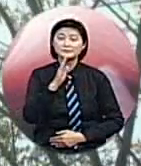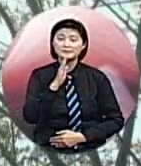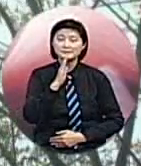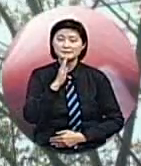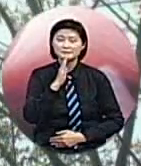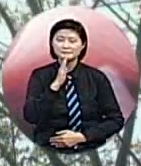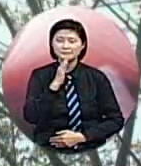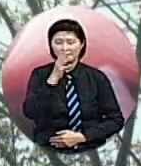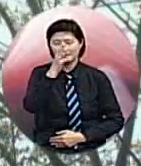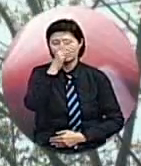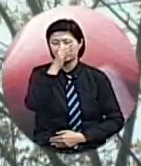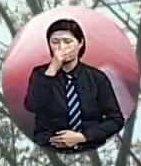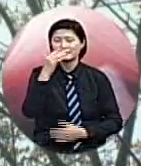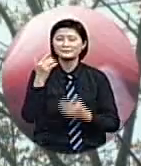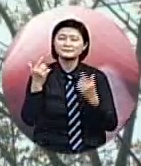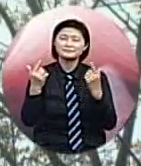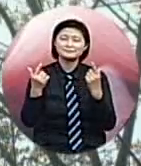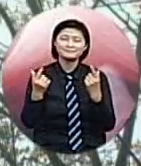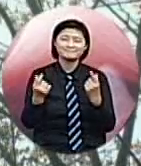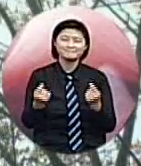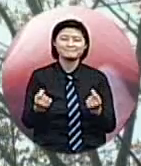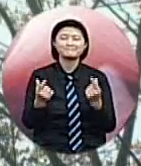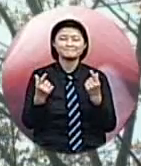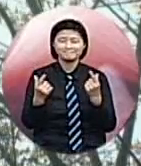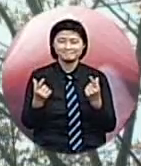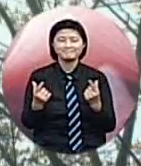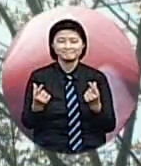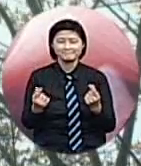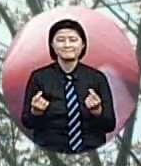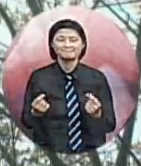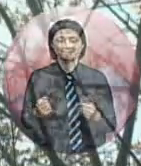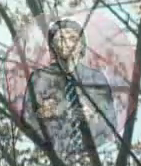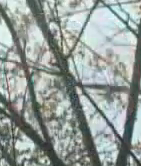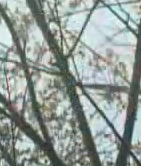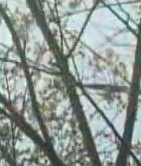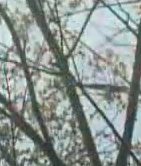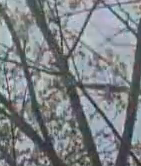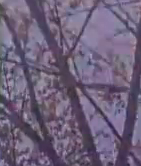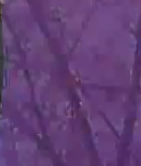나는 정말 바보야